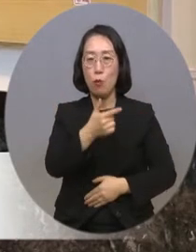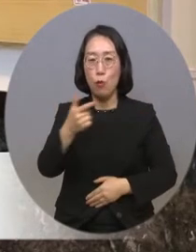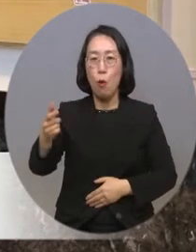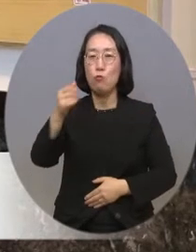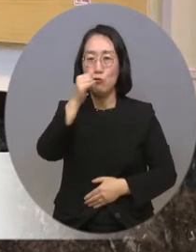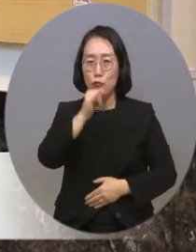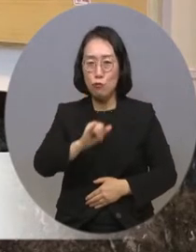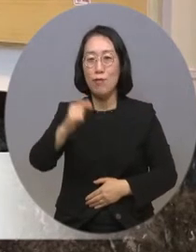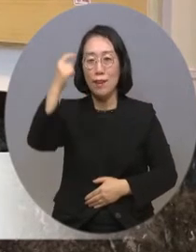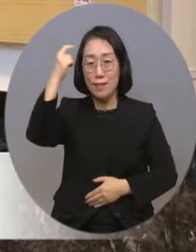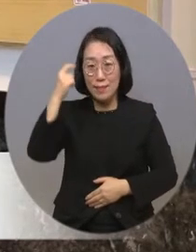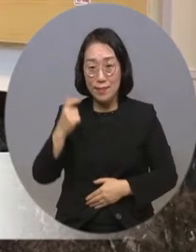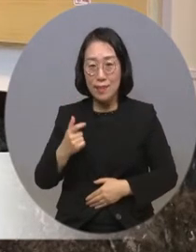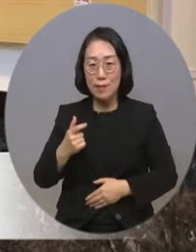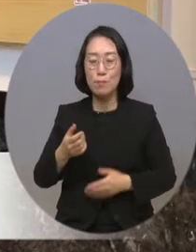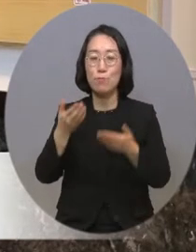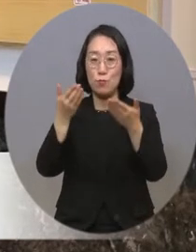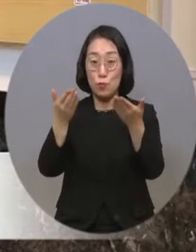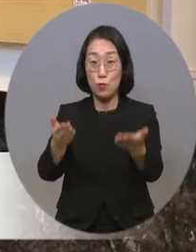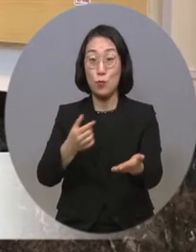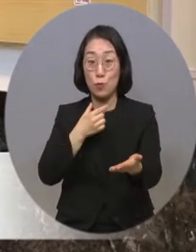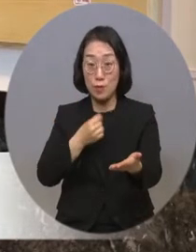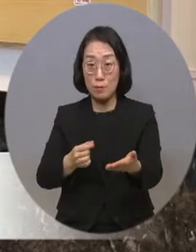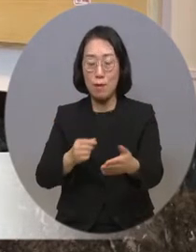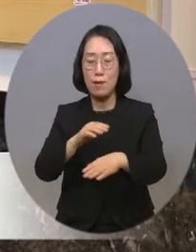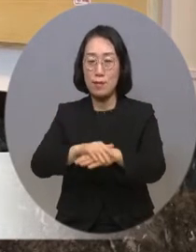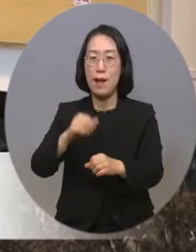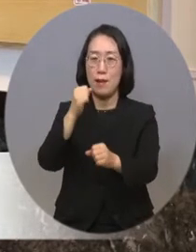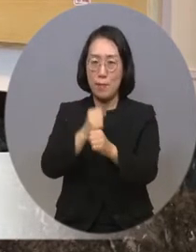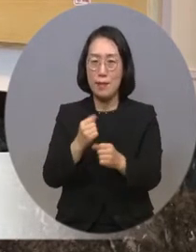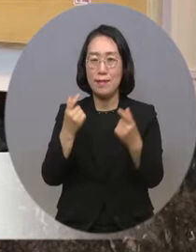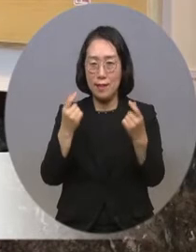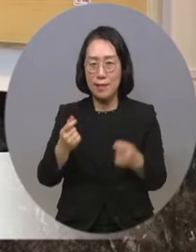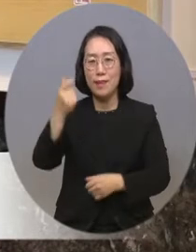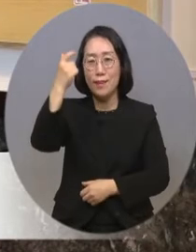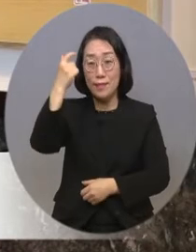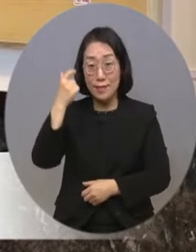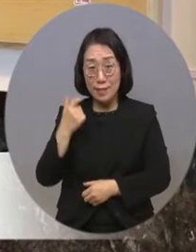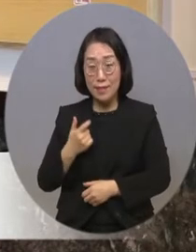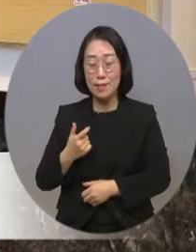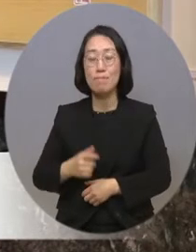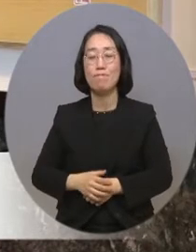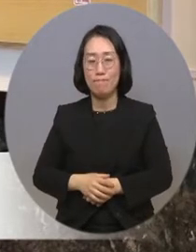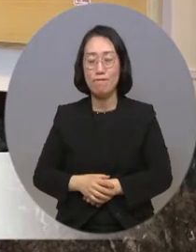훌륭하다 너무 참 잘 만들어진 작품이라고